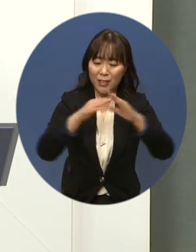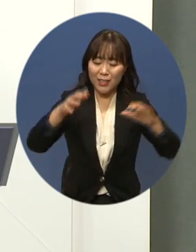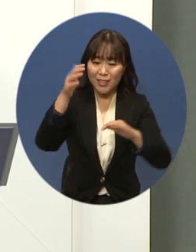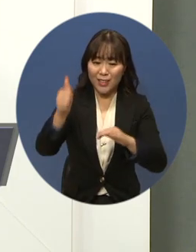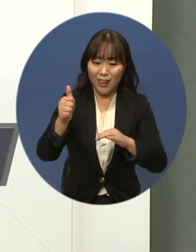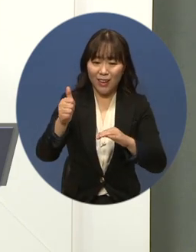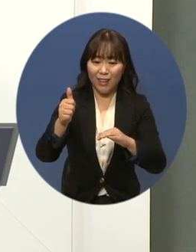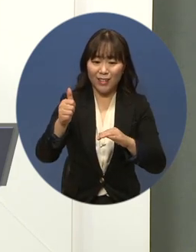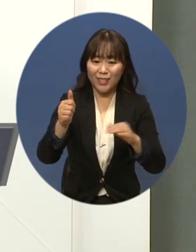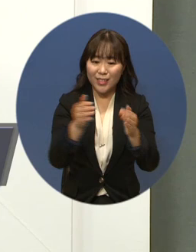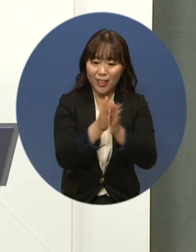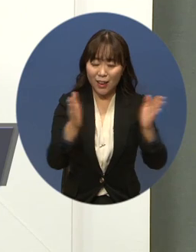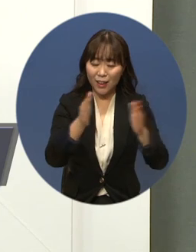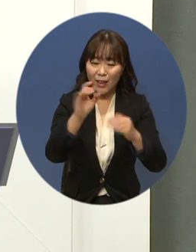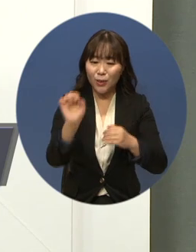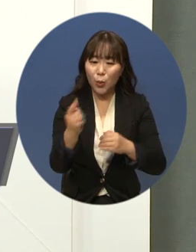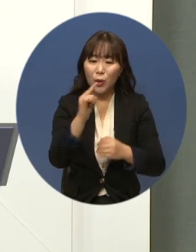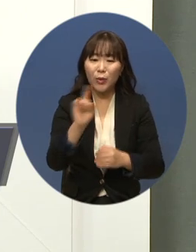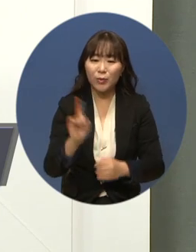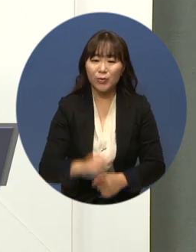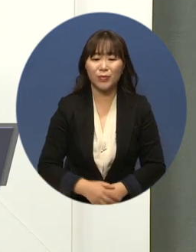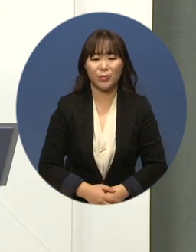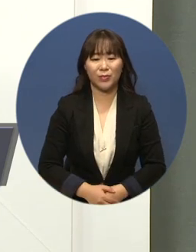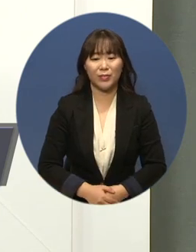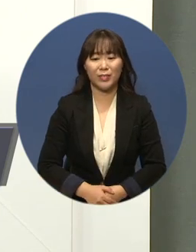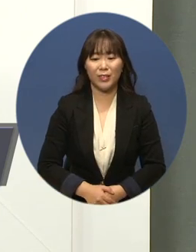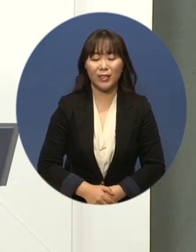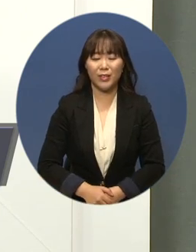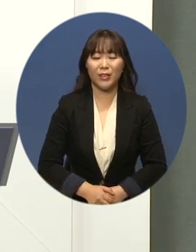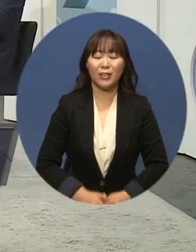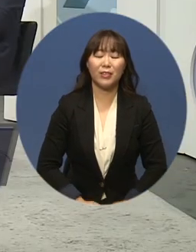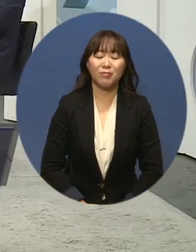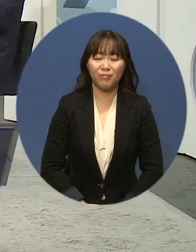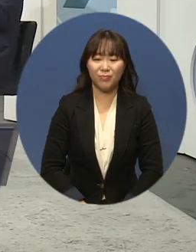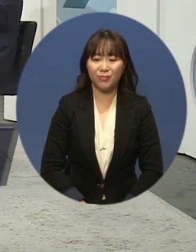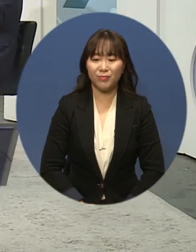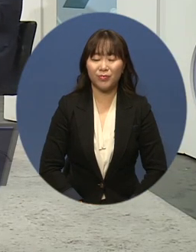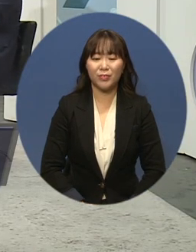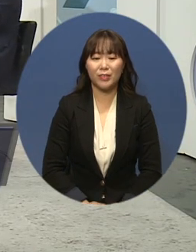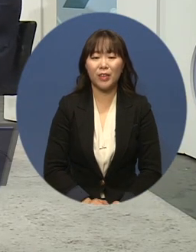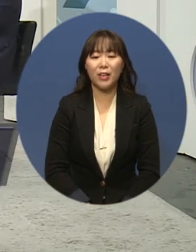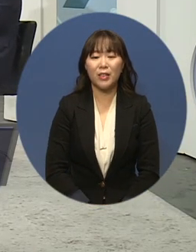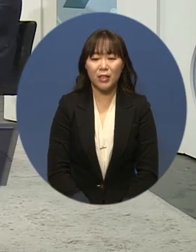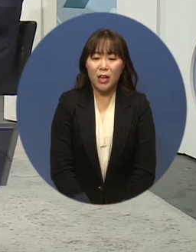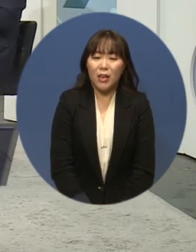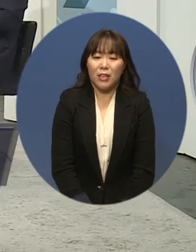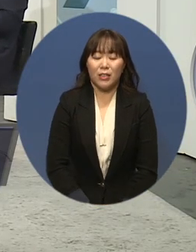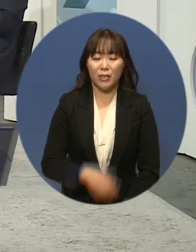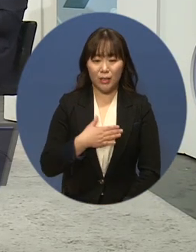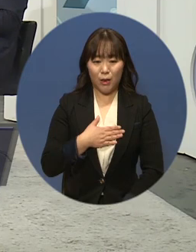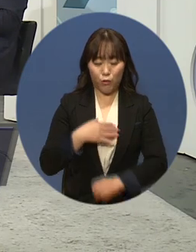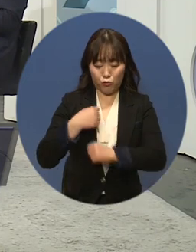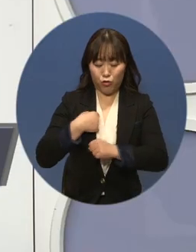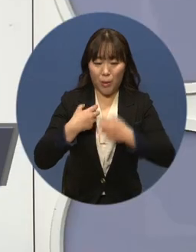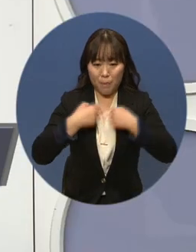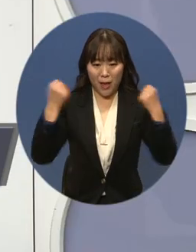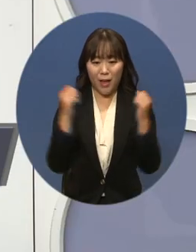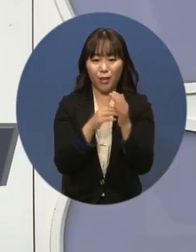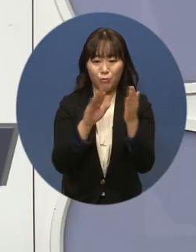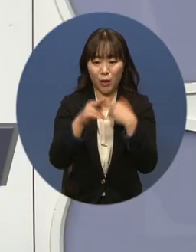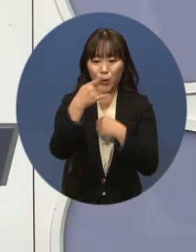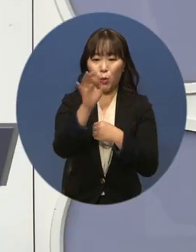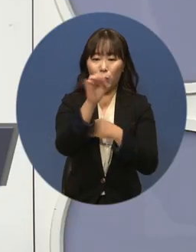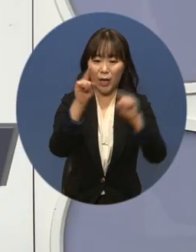이장을 시작하게 된 무슨 동기가 있었습니까? 제가 이제 그 군대에서 제대를 하고 네.